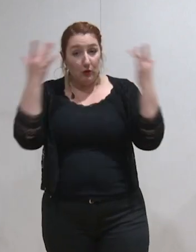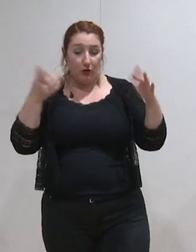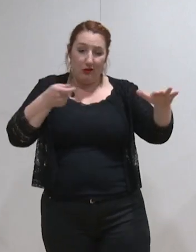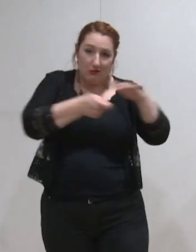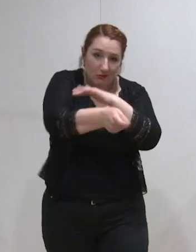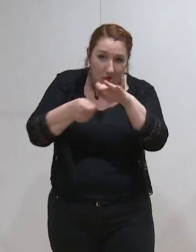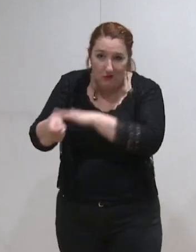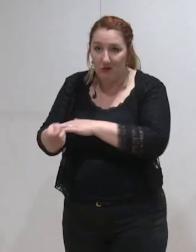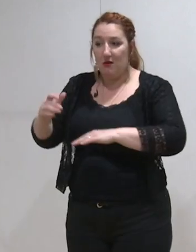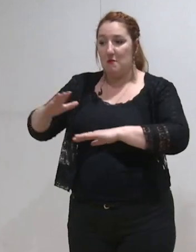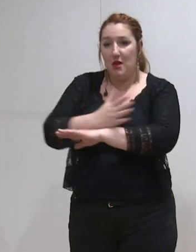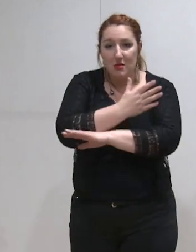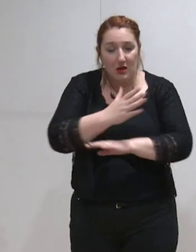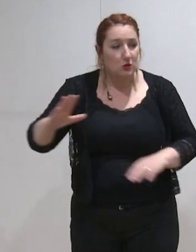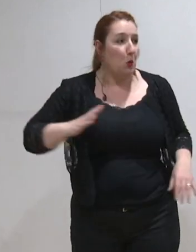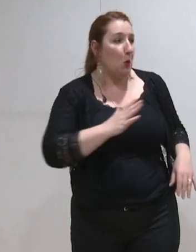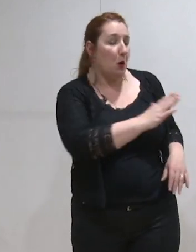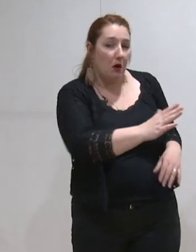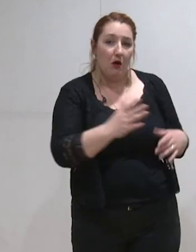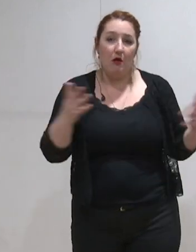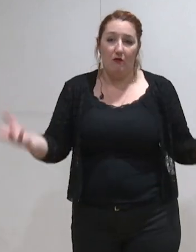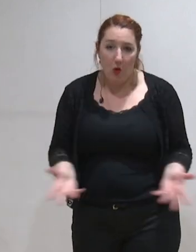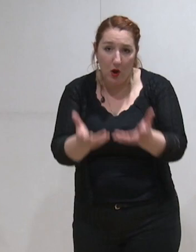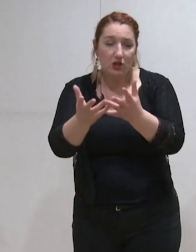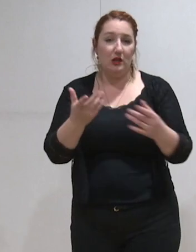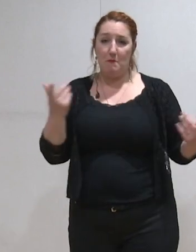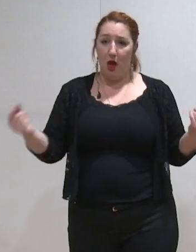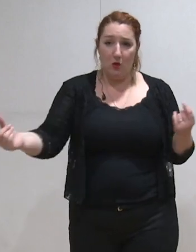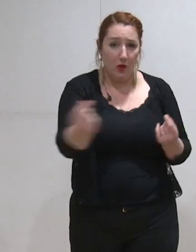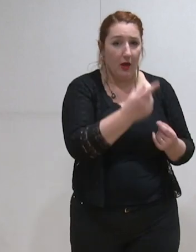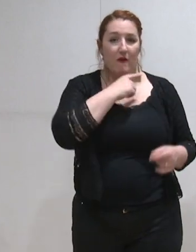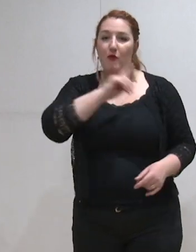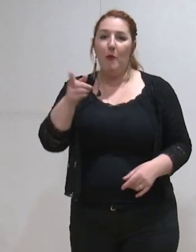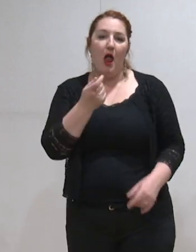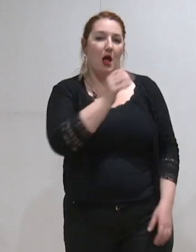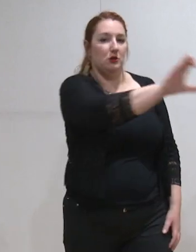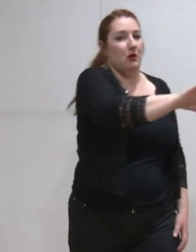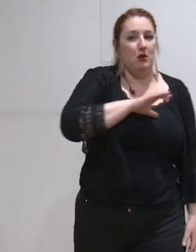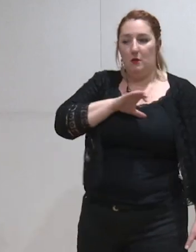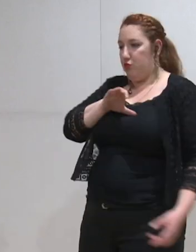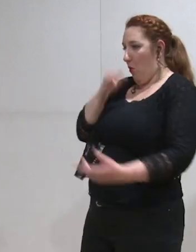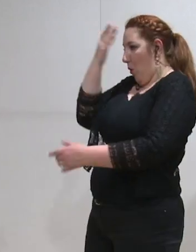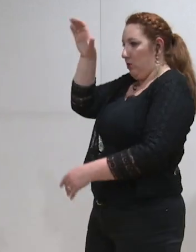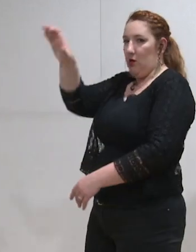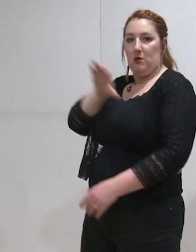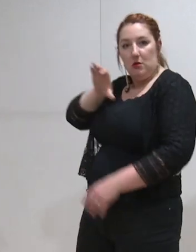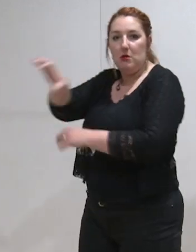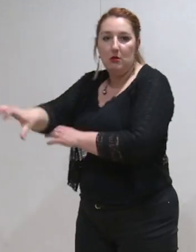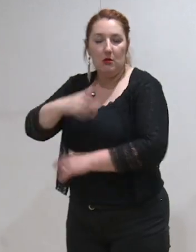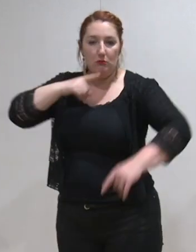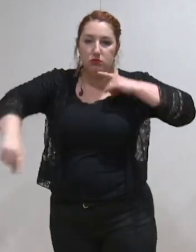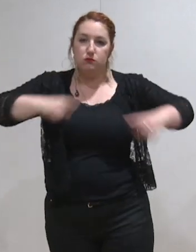nouer des partenariats et surtout ne déshabillez pas Paul pour habiller Jacques comme vous le faites actuellement de façon trop arbitraire et